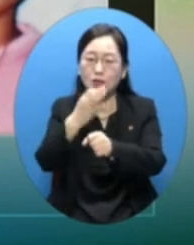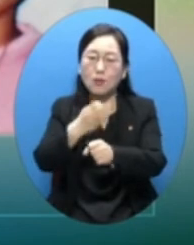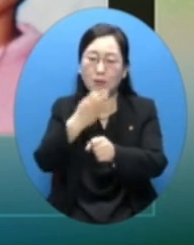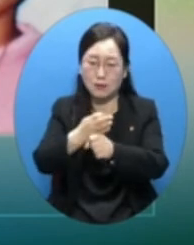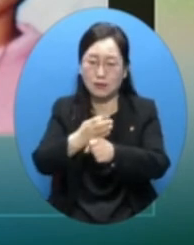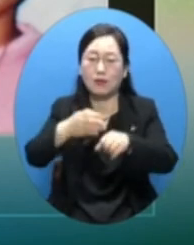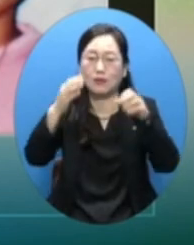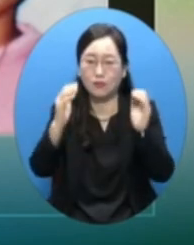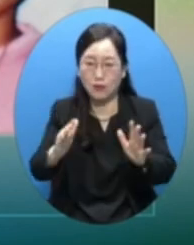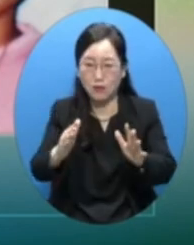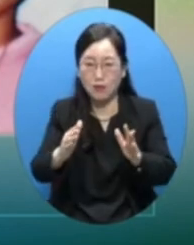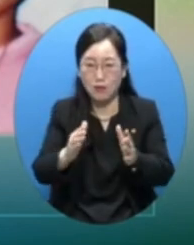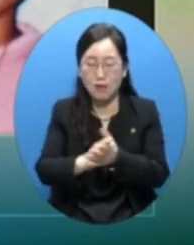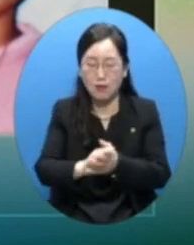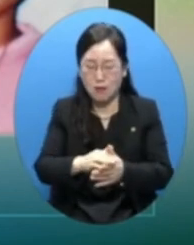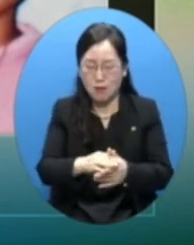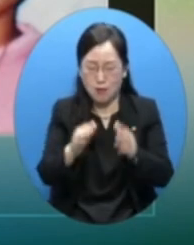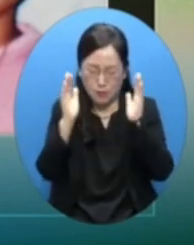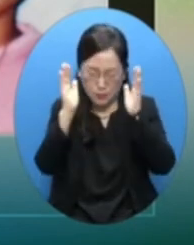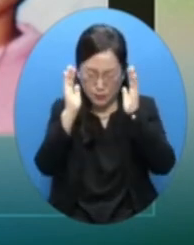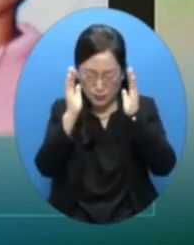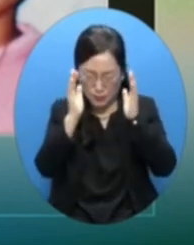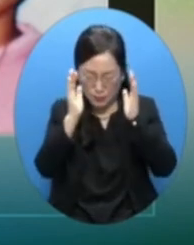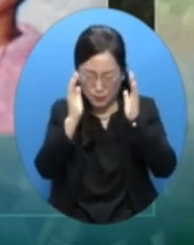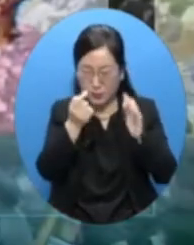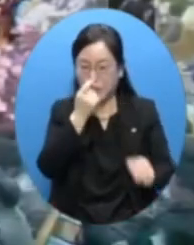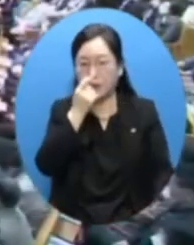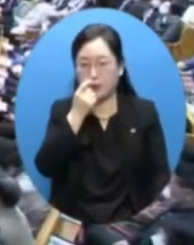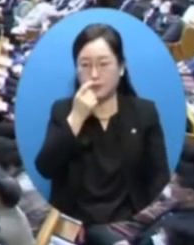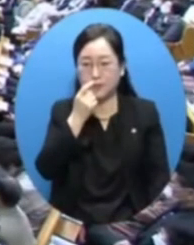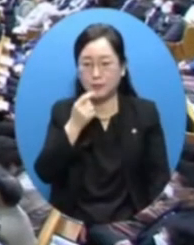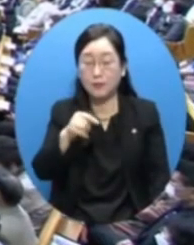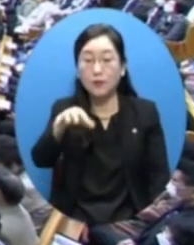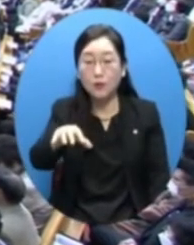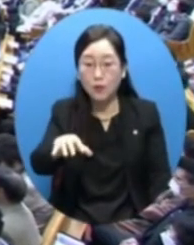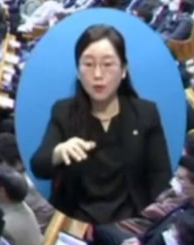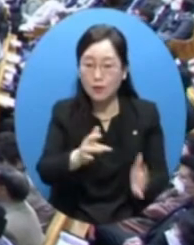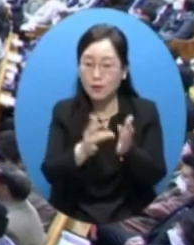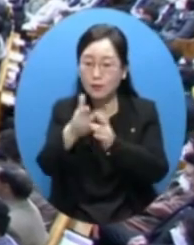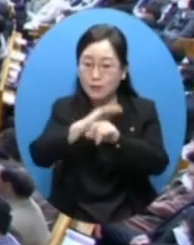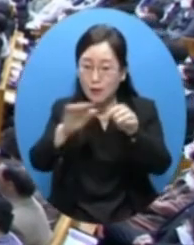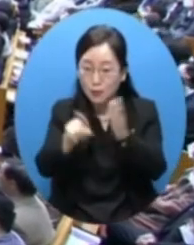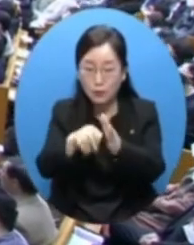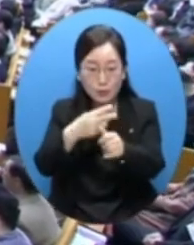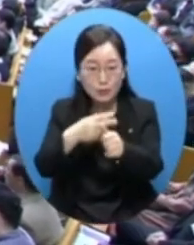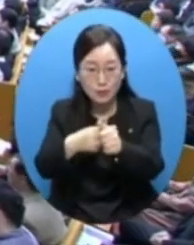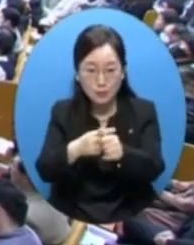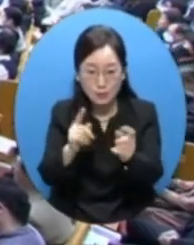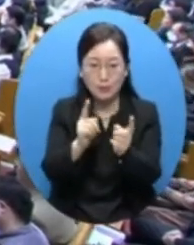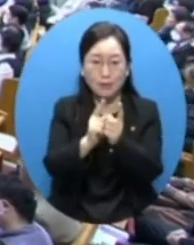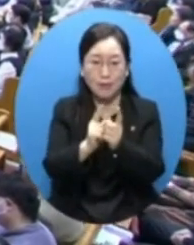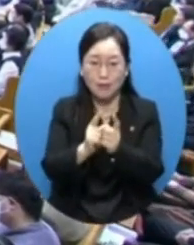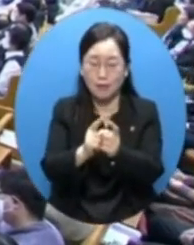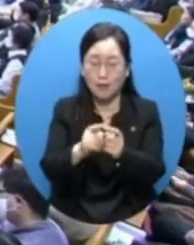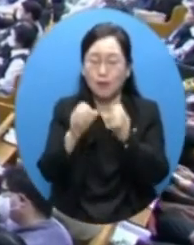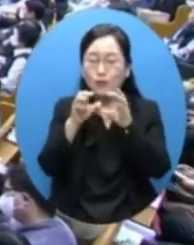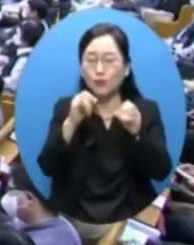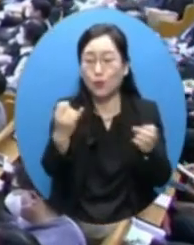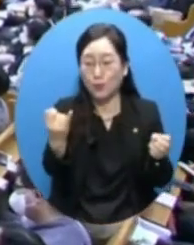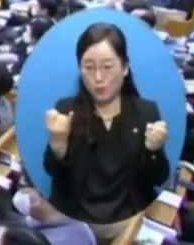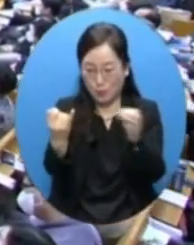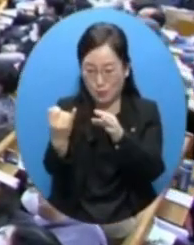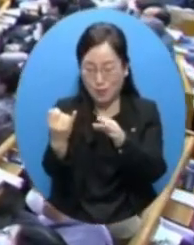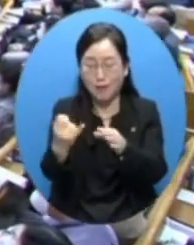하는 그 공부를 하고 수업을 받습니다. 그곳에서 예수 잘 믿는 선생님 만나서 예수를 믿게 됐습니다.